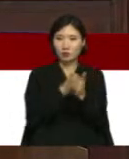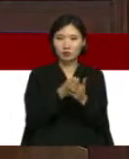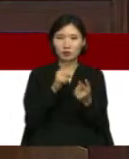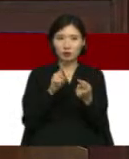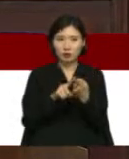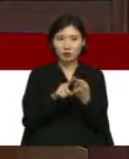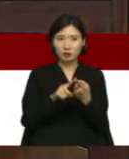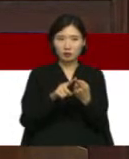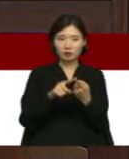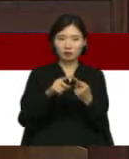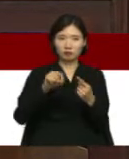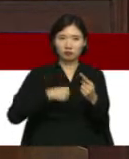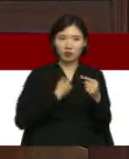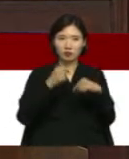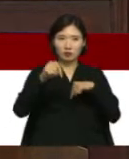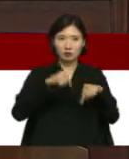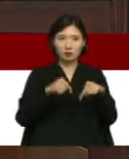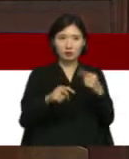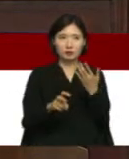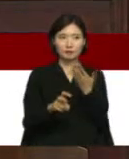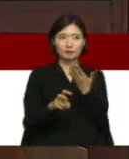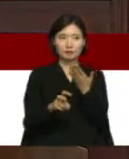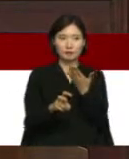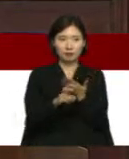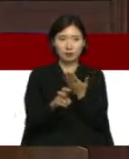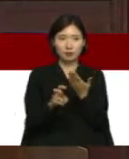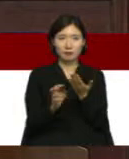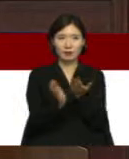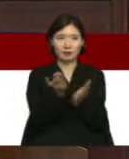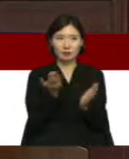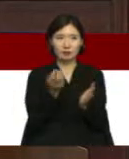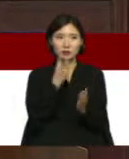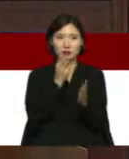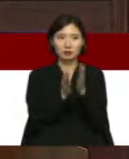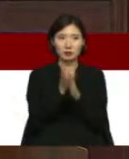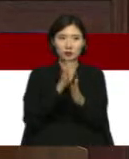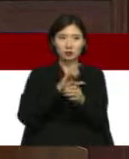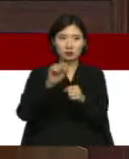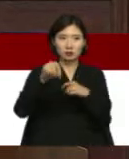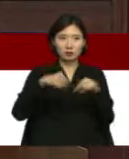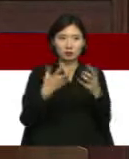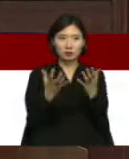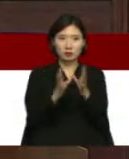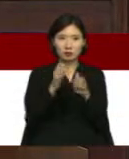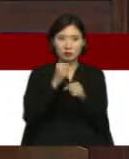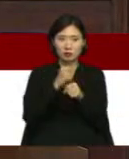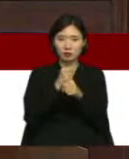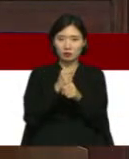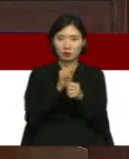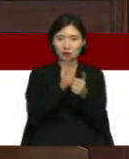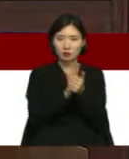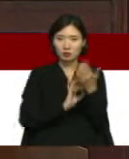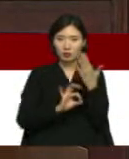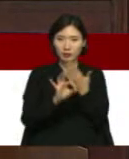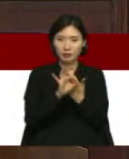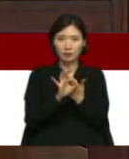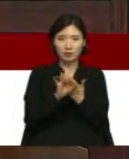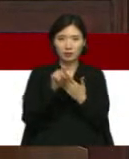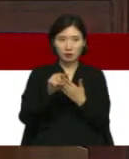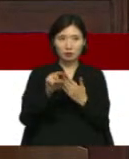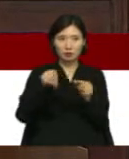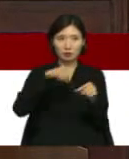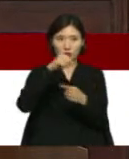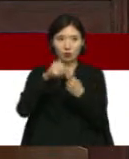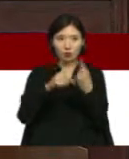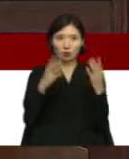위배된다. 서울시가 자치지원단을 만들어 주민자치를 지원한다고 한다면 주민자치회의 운영을